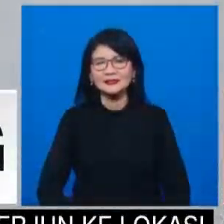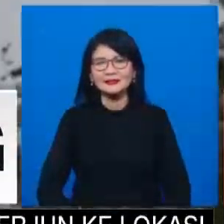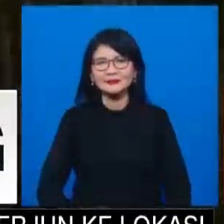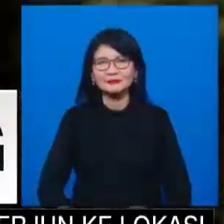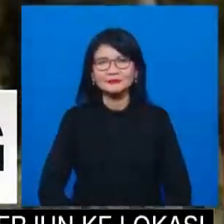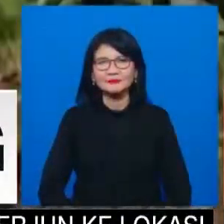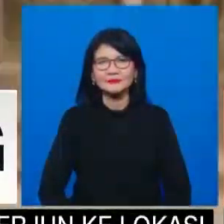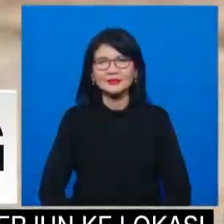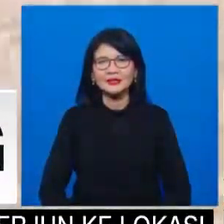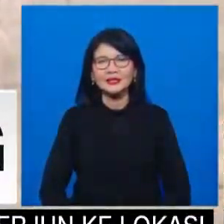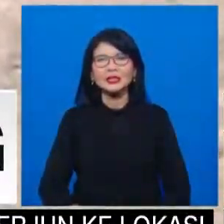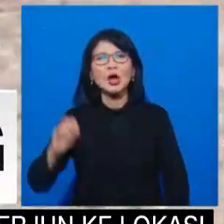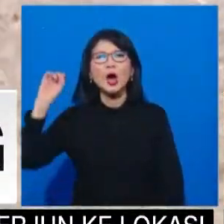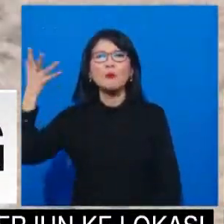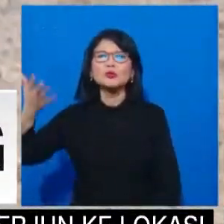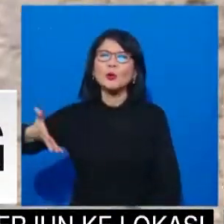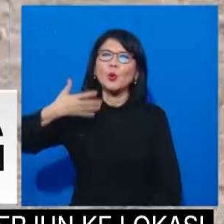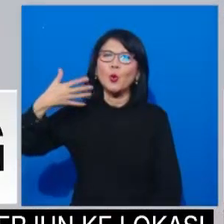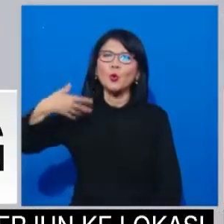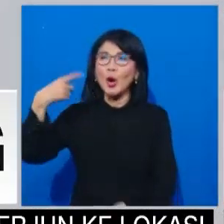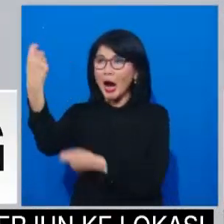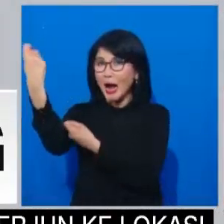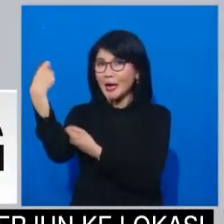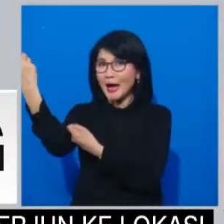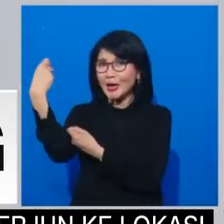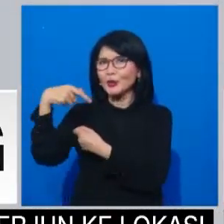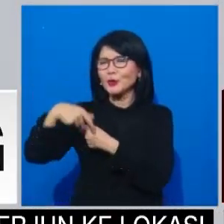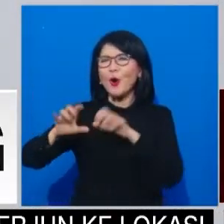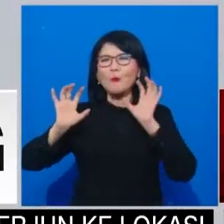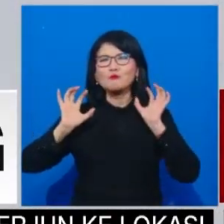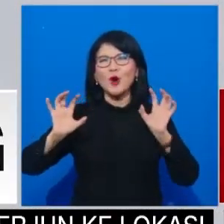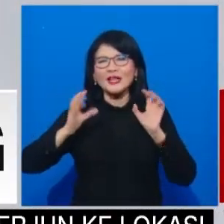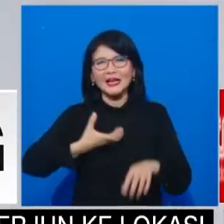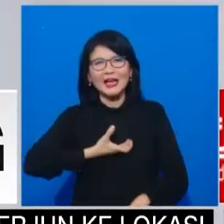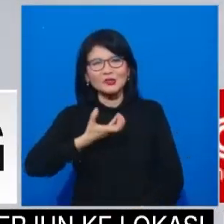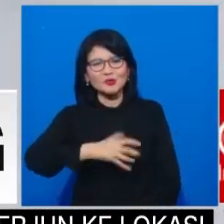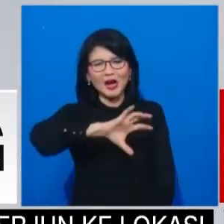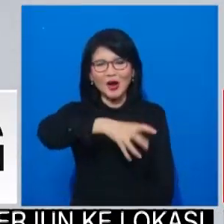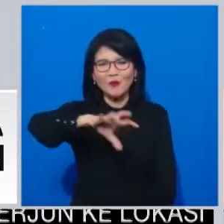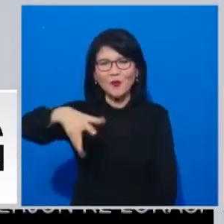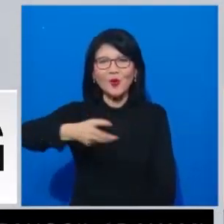Di musim kemarau seperti saat ini, permainan layang-layang tengah digandrungi di sejumlah daerah di tanah air.